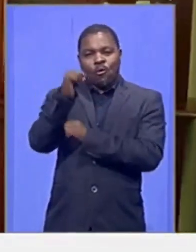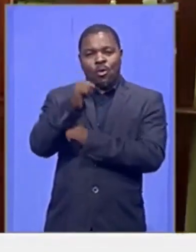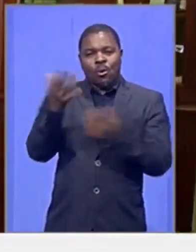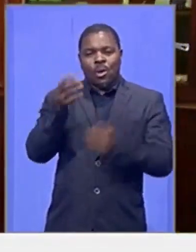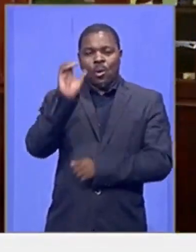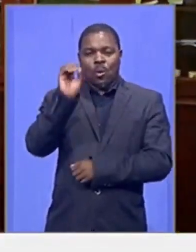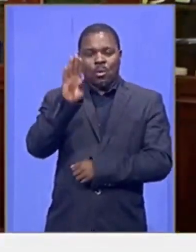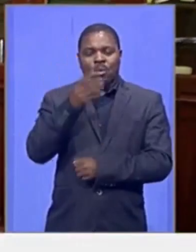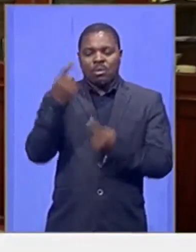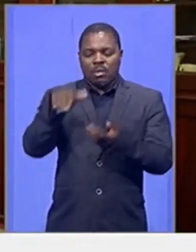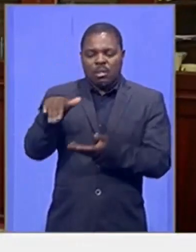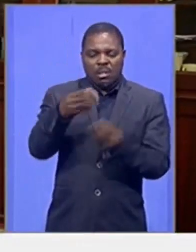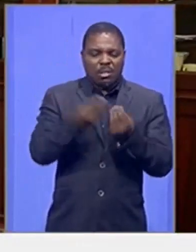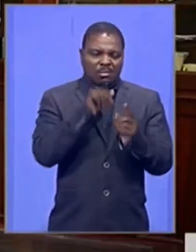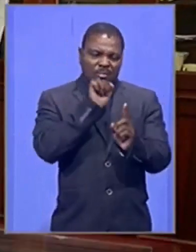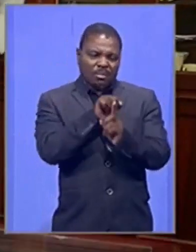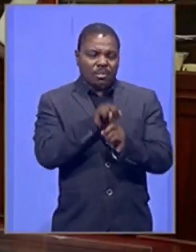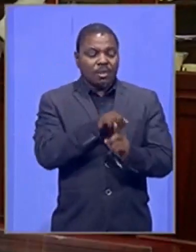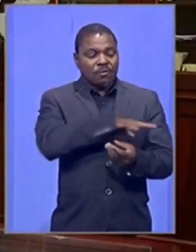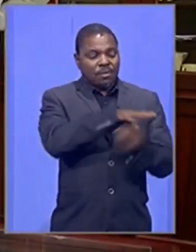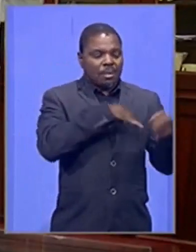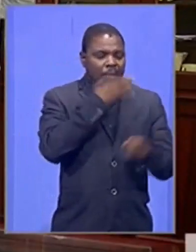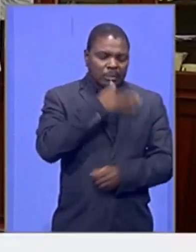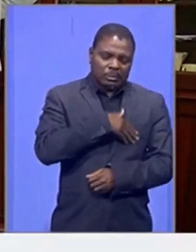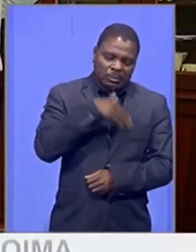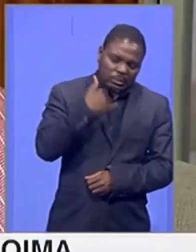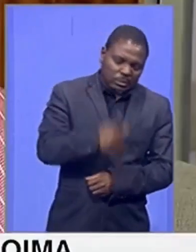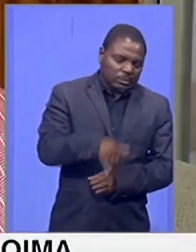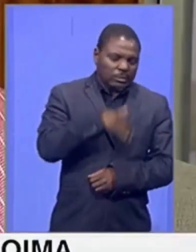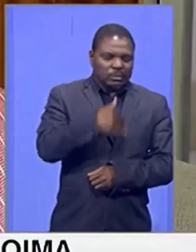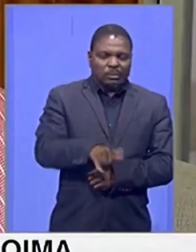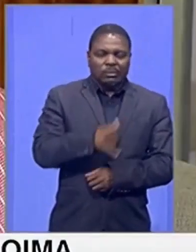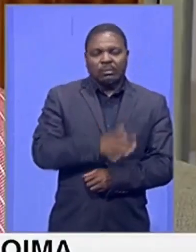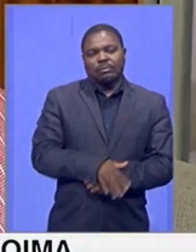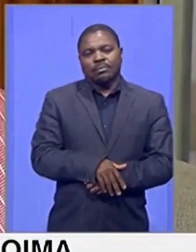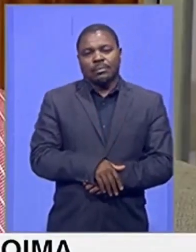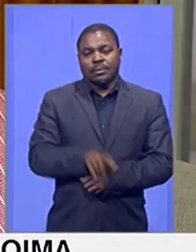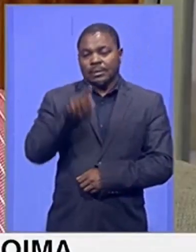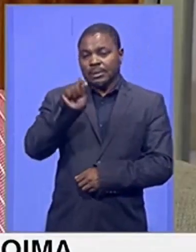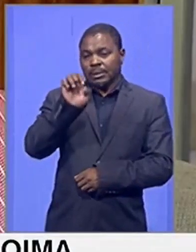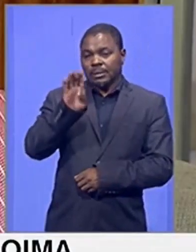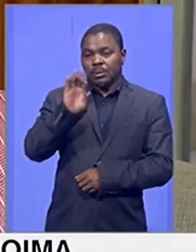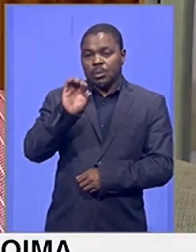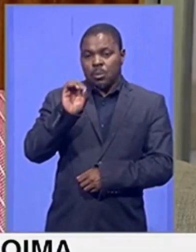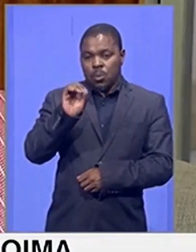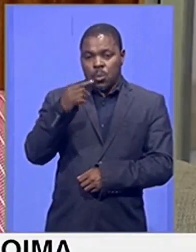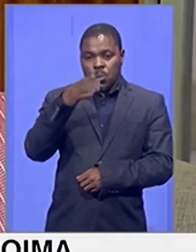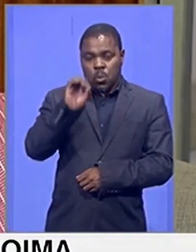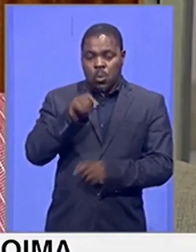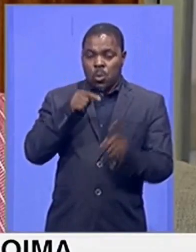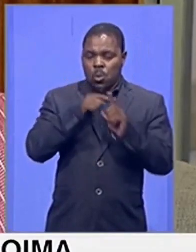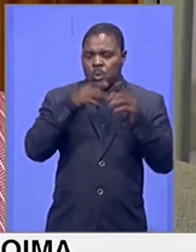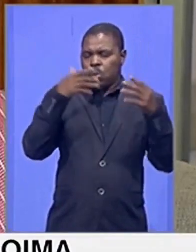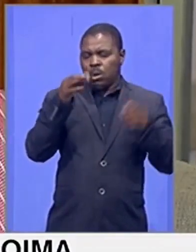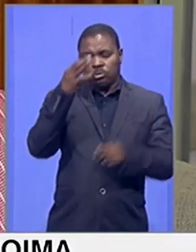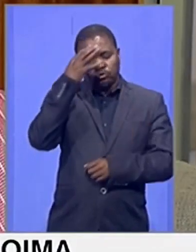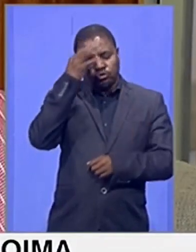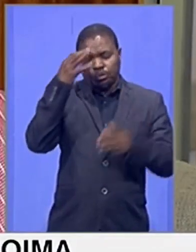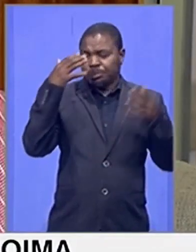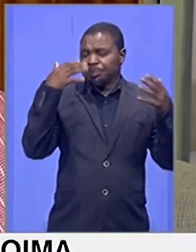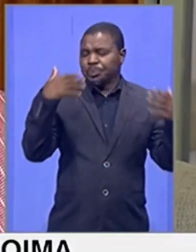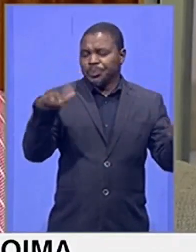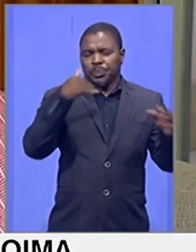hae. Ba re ho boima haholo ho tshidiseha. Teboho e ne le motho a nang le ditoro haholo. E